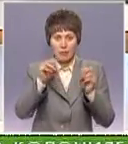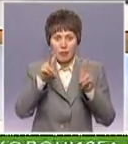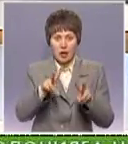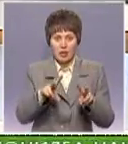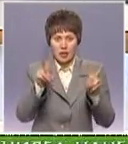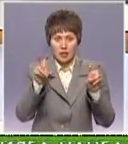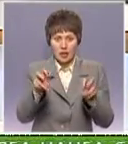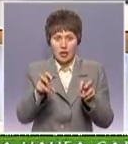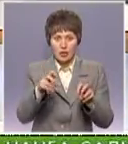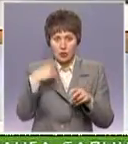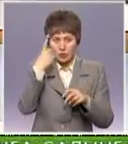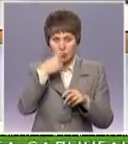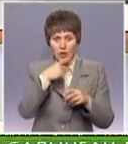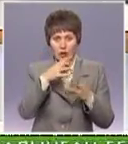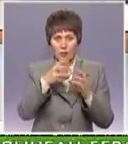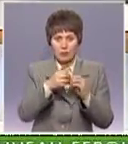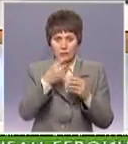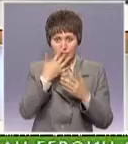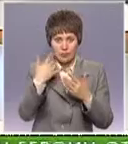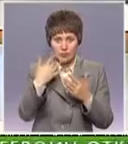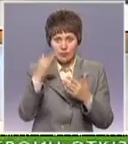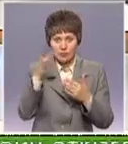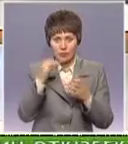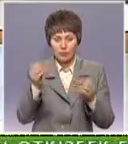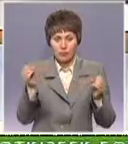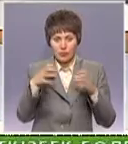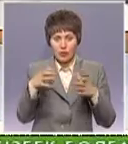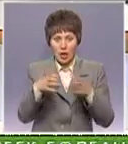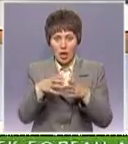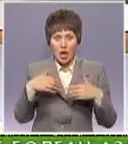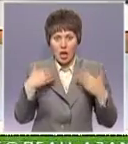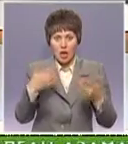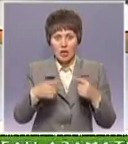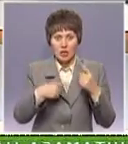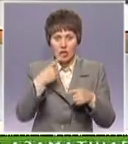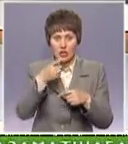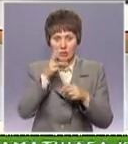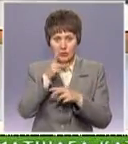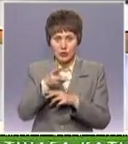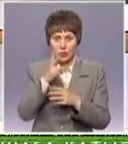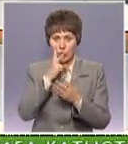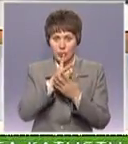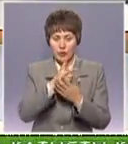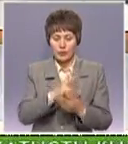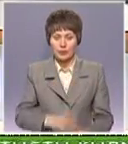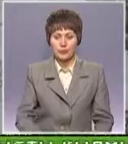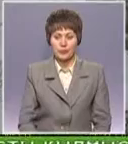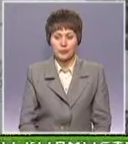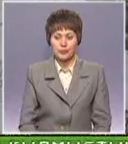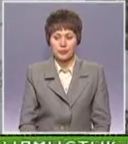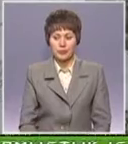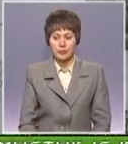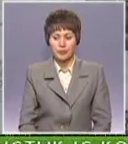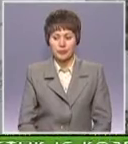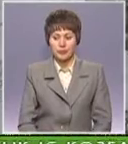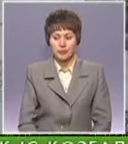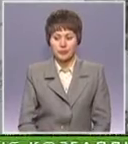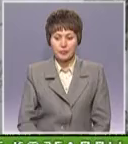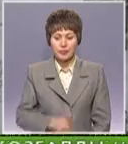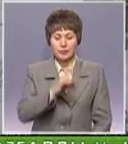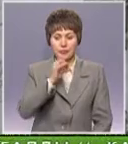мамандар атанған. Түлектердің дәстүрлі бас қосуында айтылған естеліктер келесі бейне сюжетте.